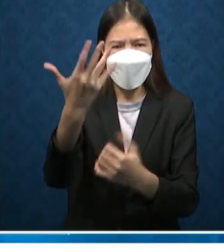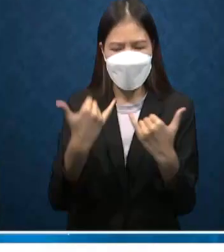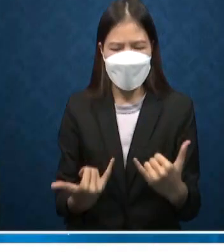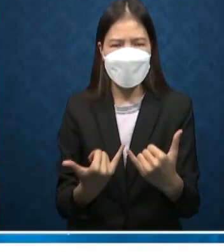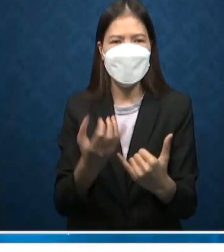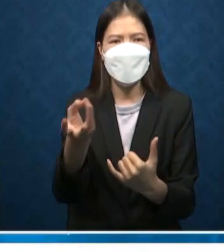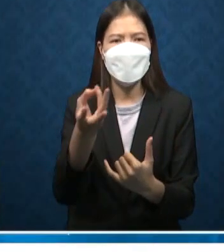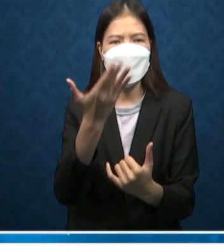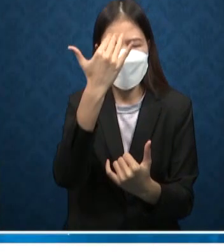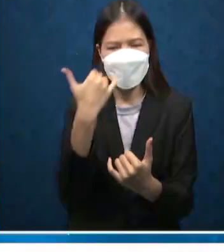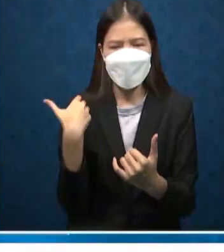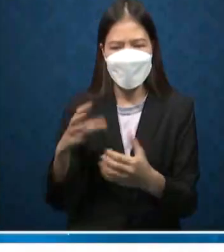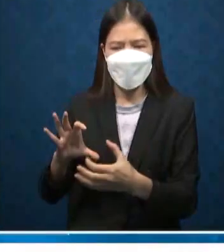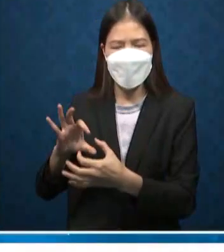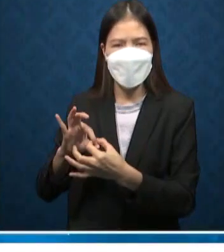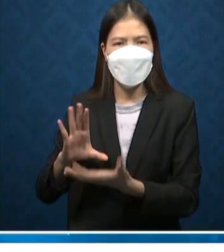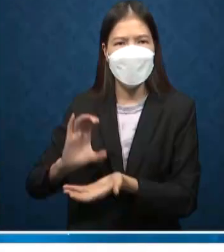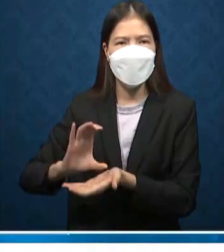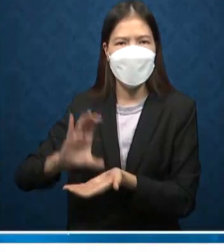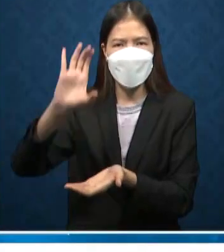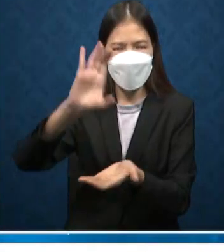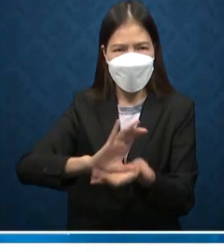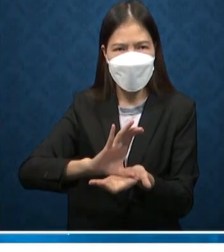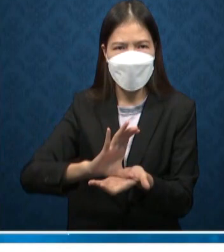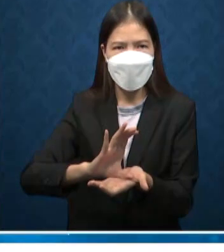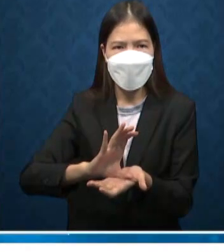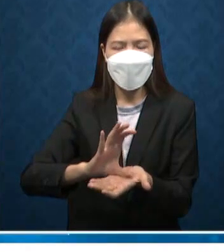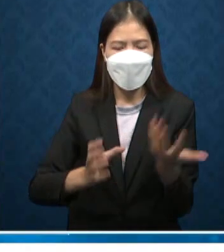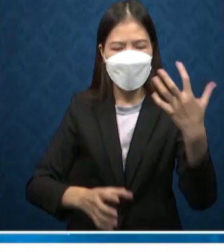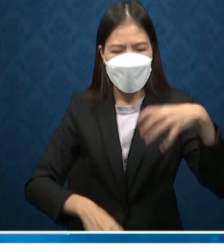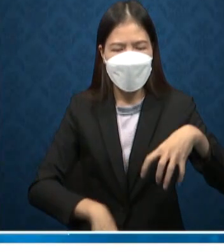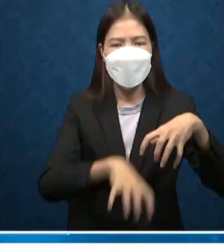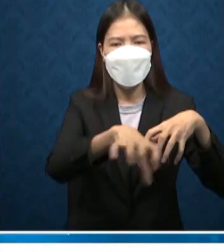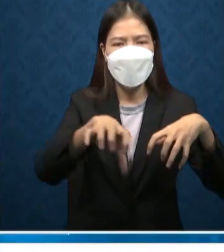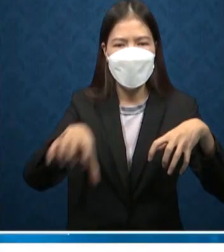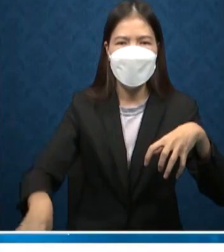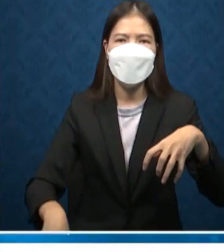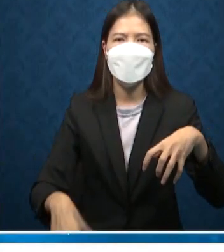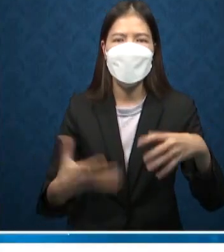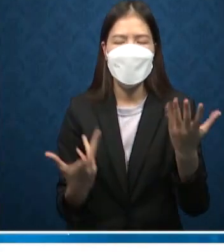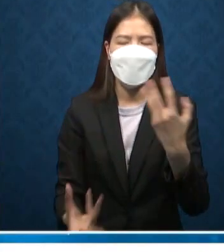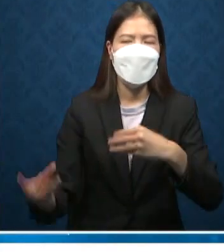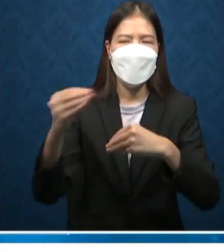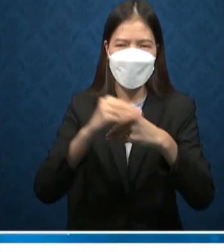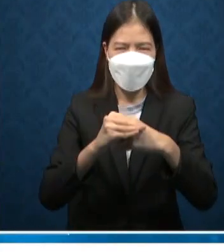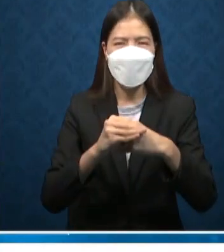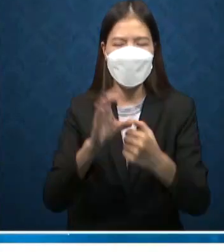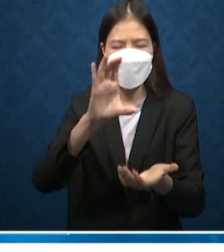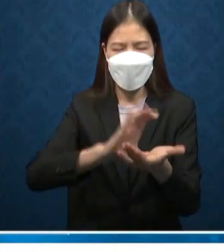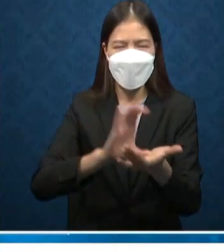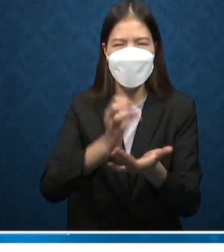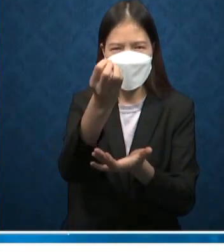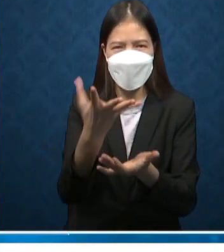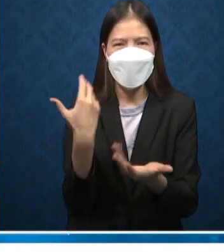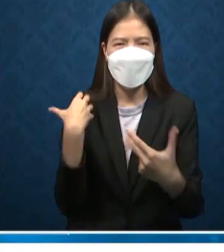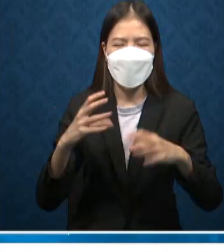งินที่ต้องการของหน่วยรับงบประมาณบางหน่วยนั้นมีความต้องการเพิ่มสูงมากแต่ว่าจากที่ผมได้มี